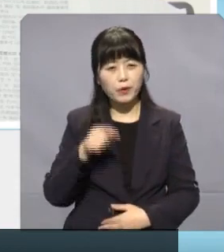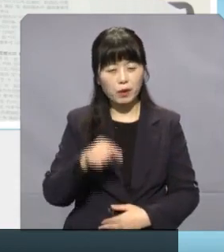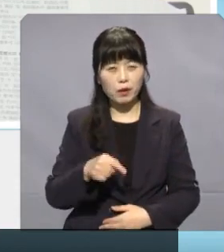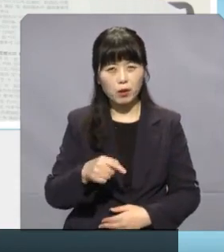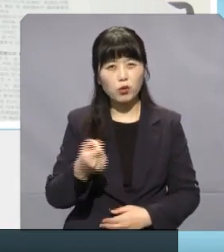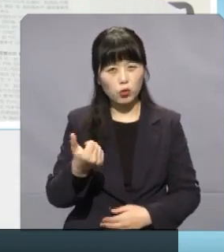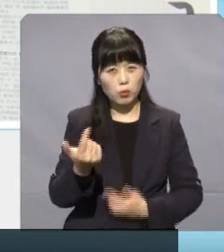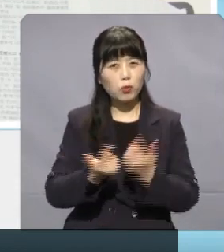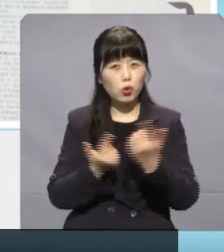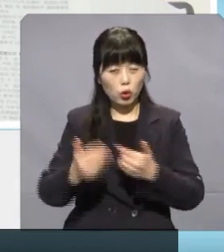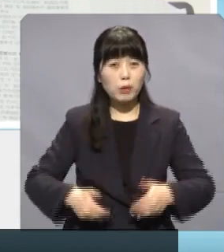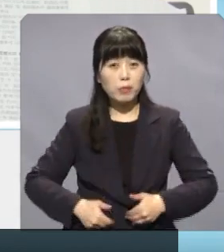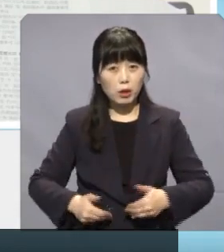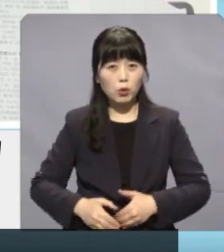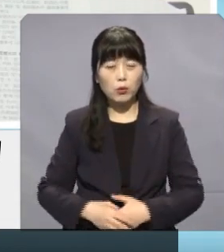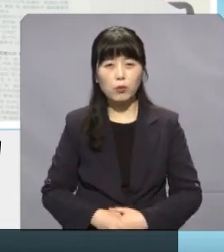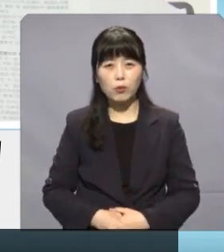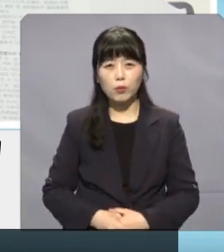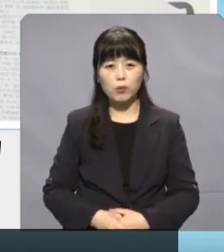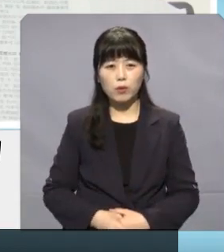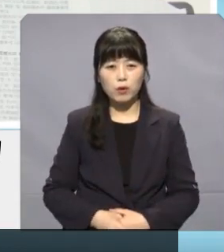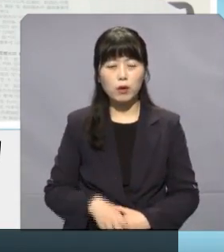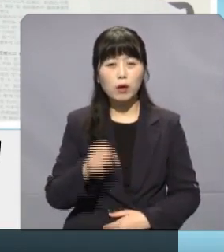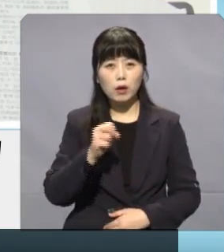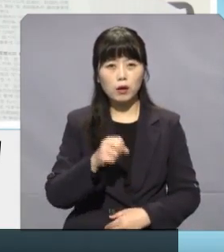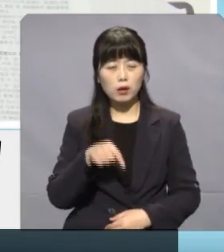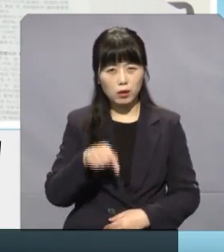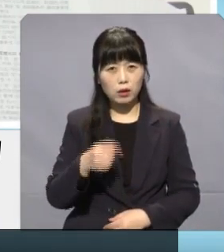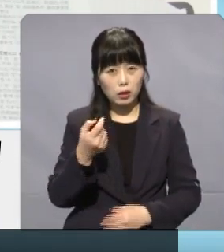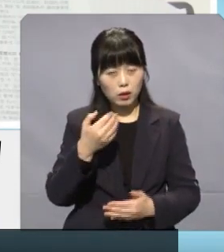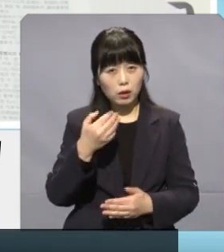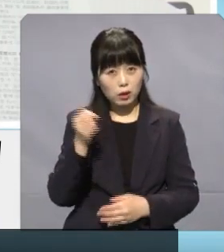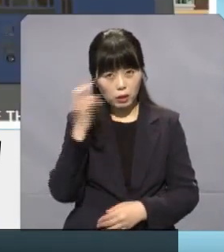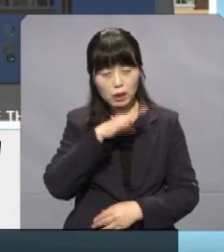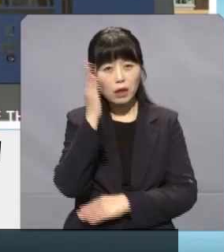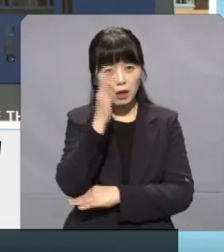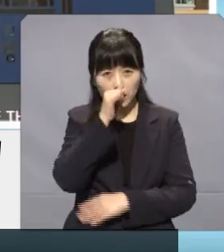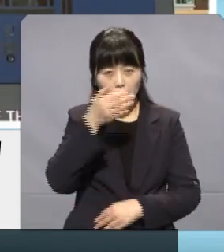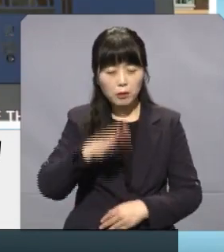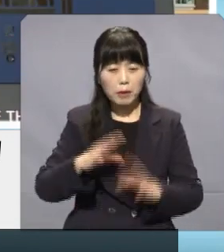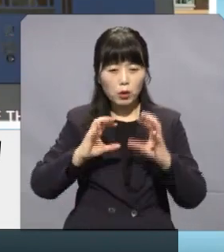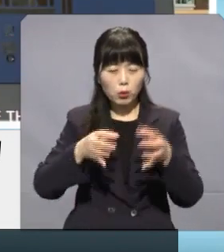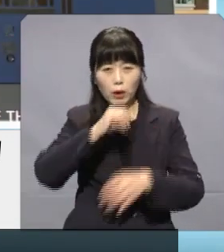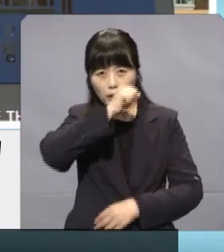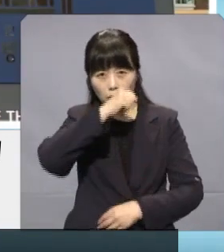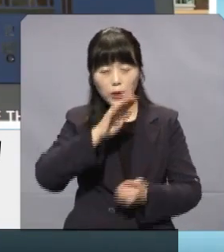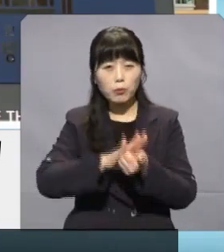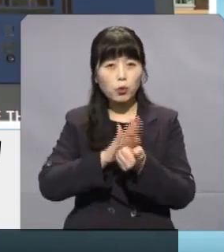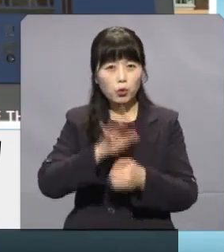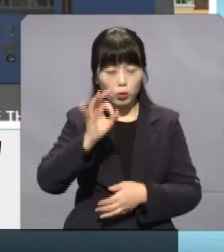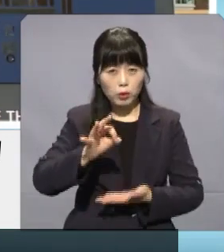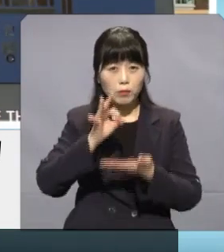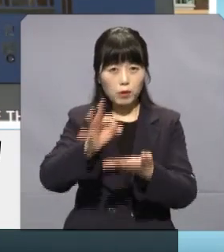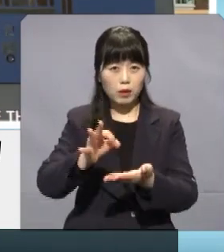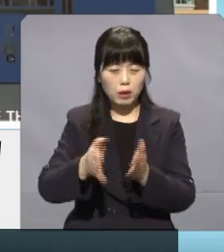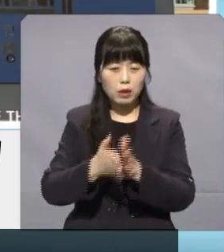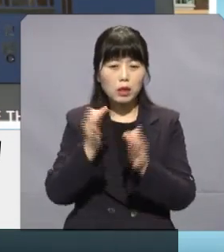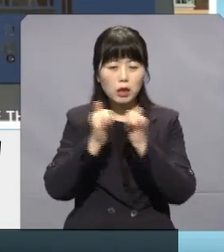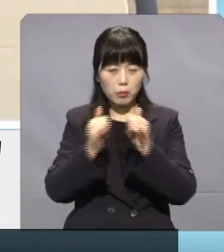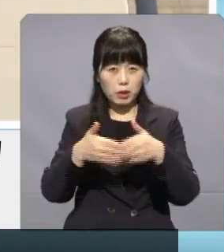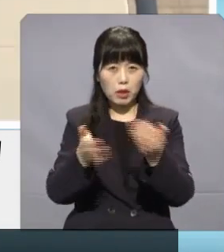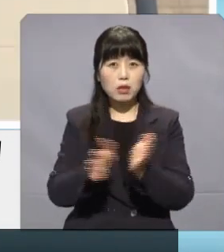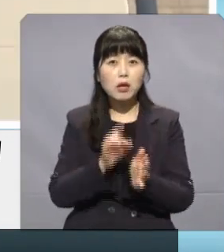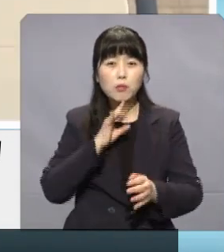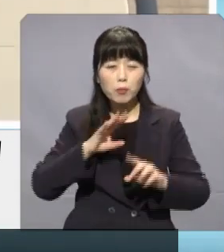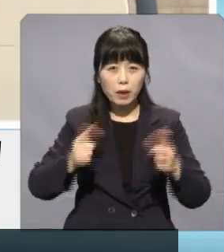단호해졌으면 좋겠습니다 그리고 또 한 가지 뭐 이건 여담입니다만 국가의 예산이 보조금이 지급되는 곳은 시민단체뿐만이